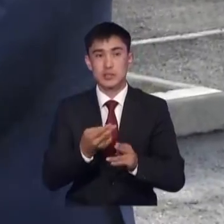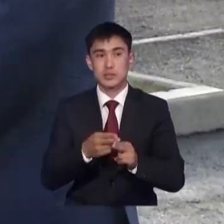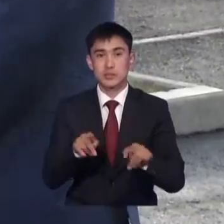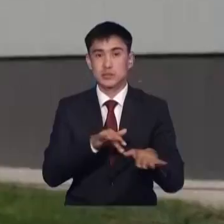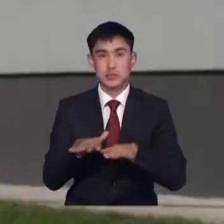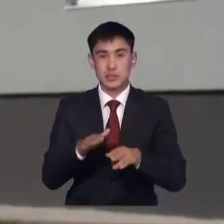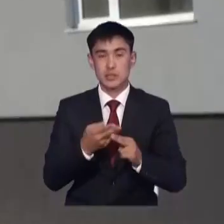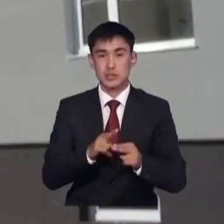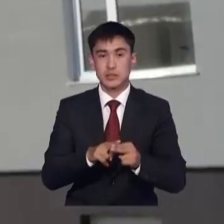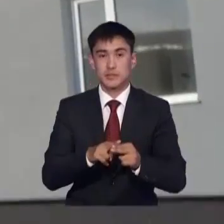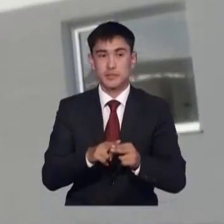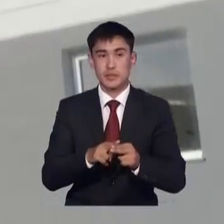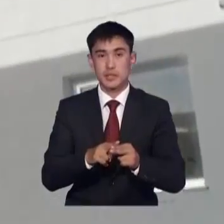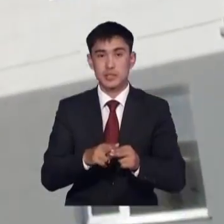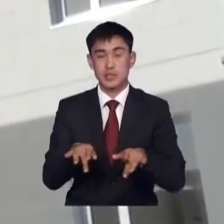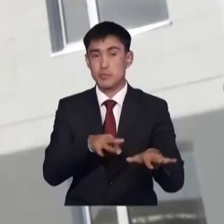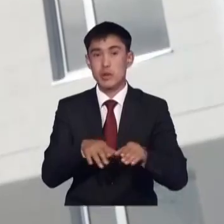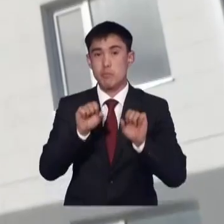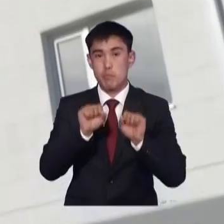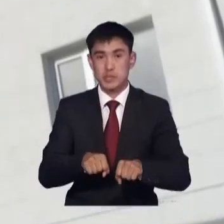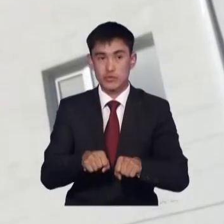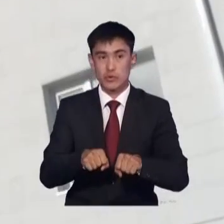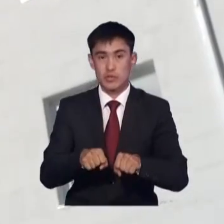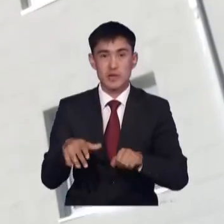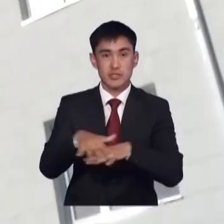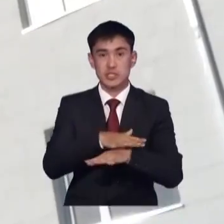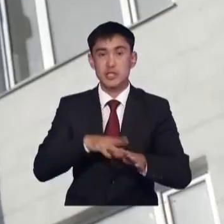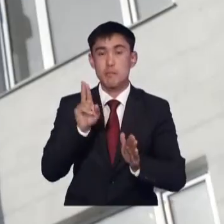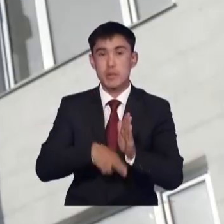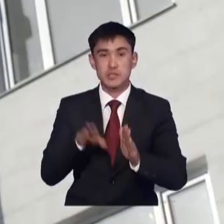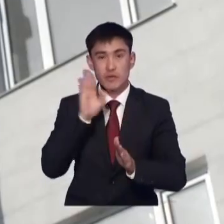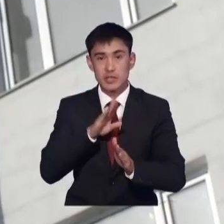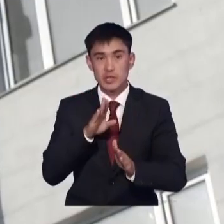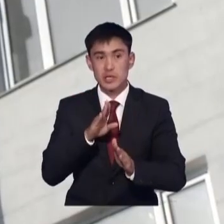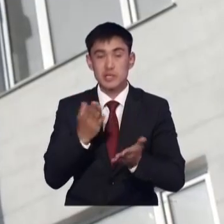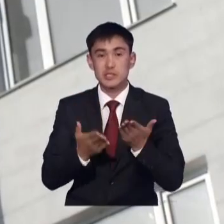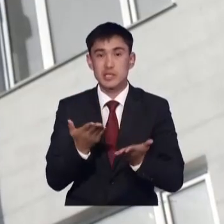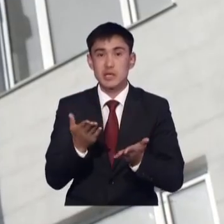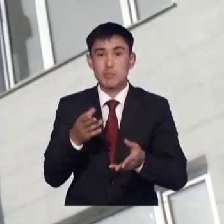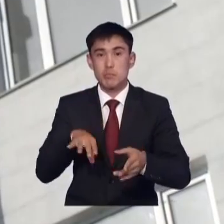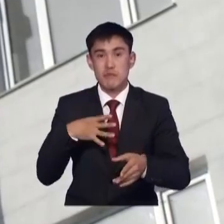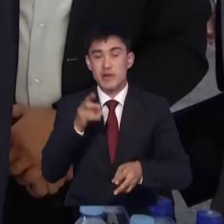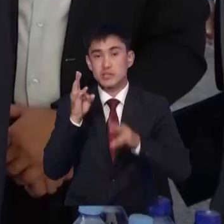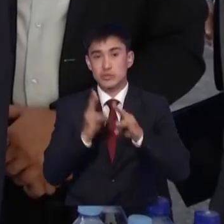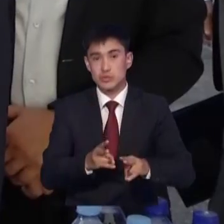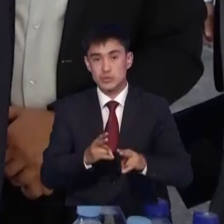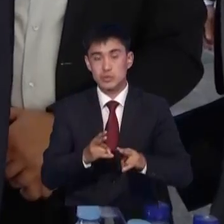на это выделены специальные средства такие меры позволят не оставлять всех жителей без воды даже если где-то произойдёт